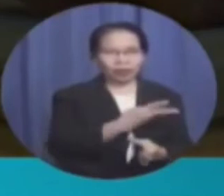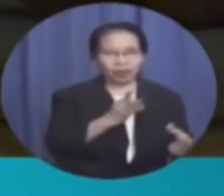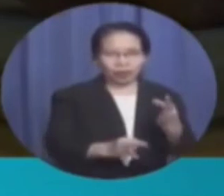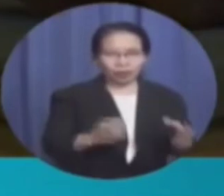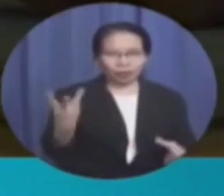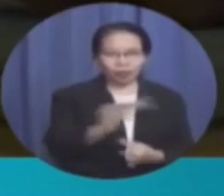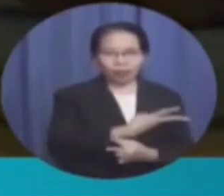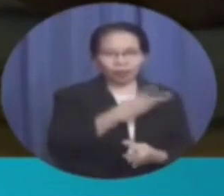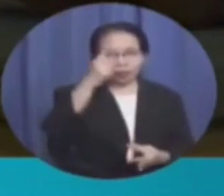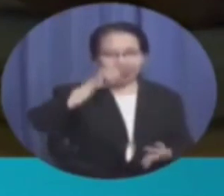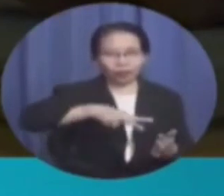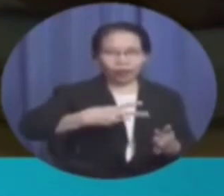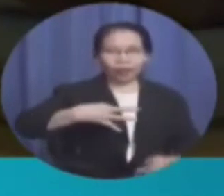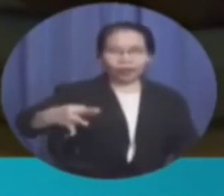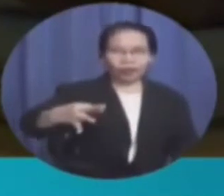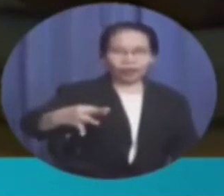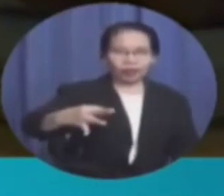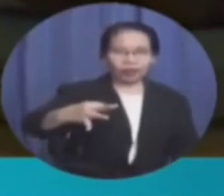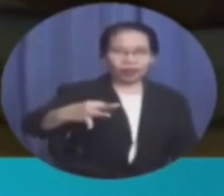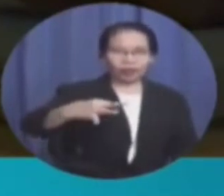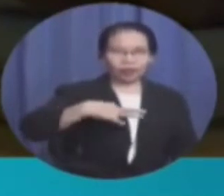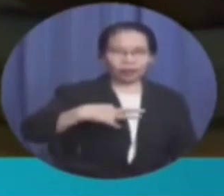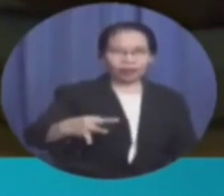intentionally o voluntarily